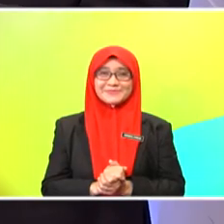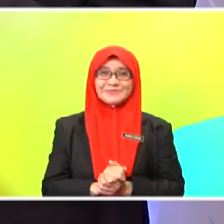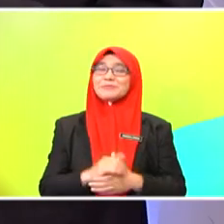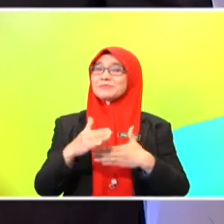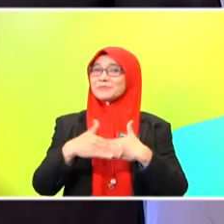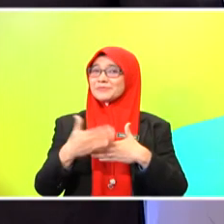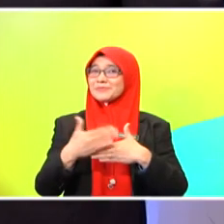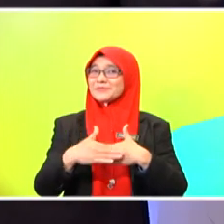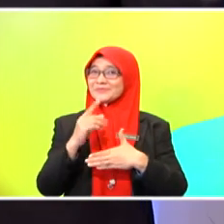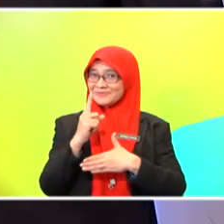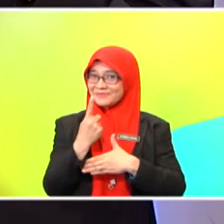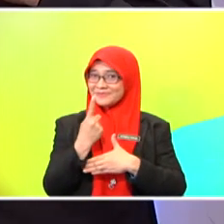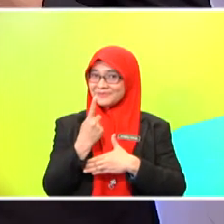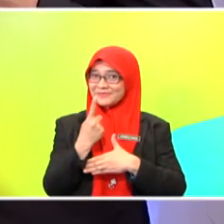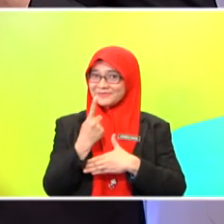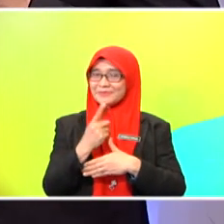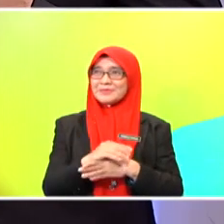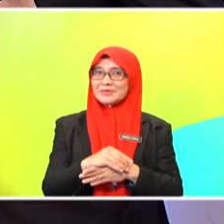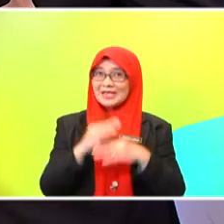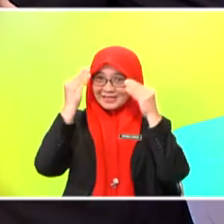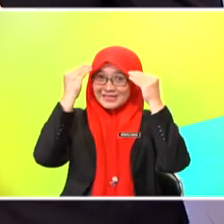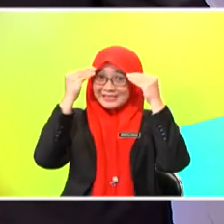Saya tak tengok, cikgu. Tapi saya nak buat ni.